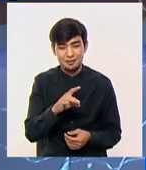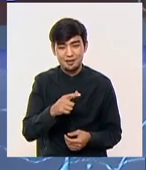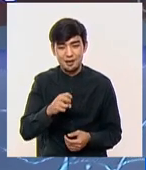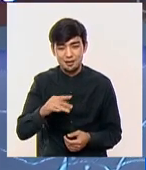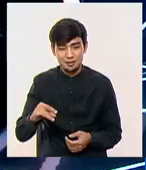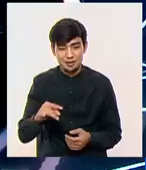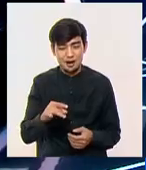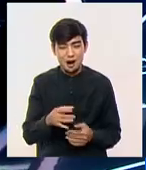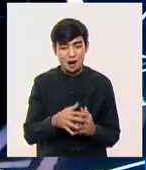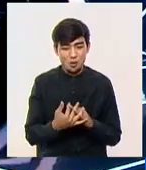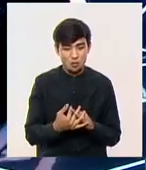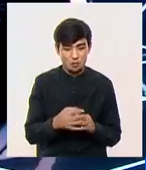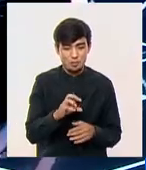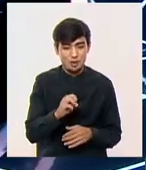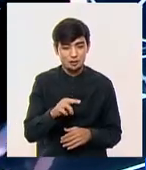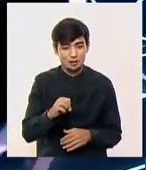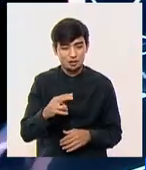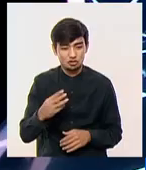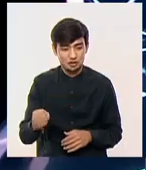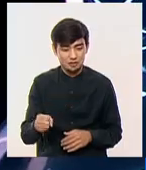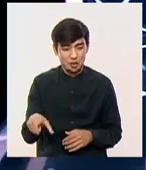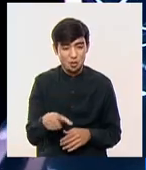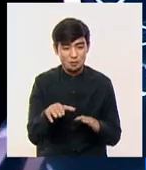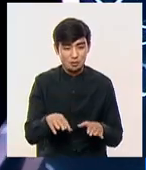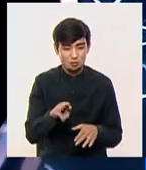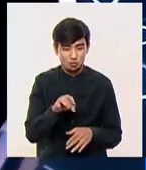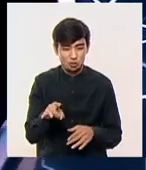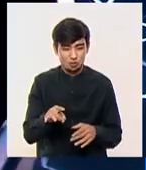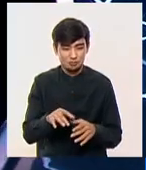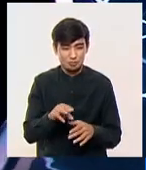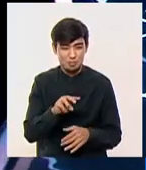Бадамша ауылы маңындағы тас жол бойында орналасқан қоқыс полигонынан табылған болатын.